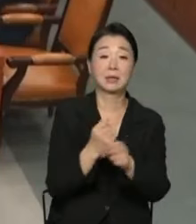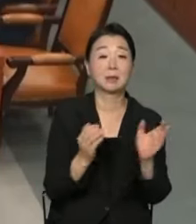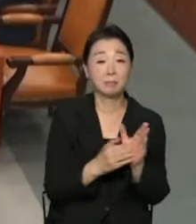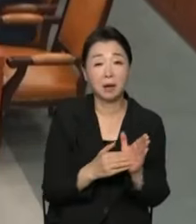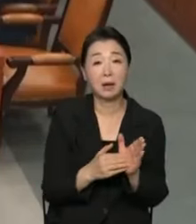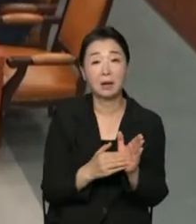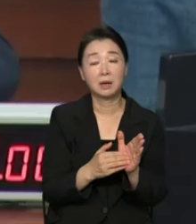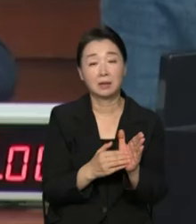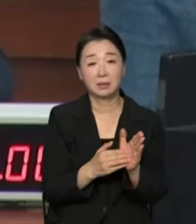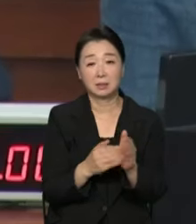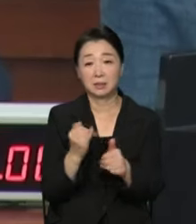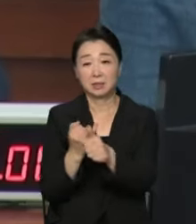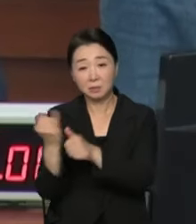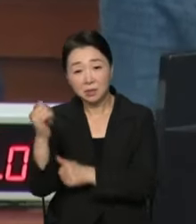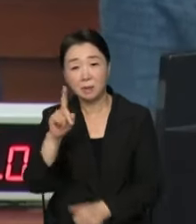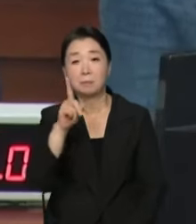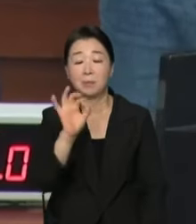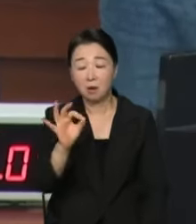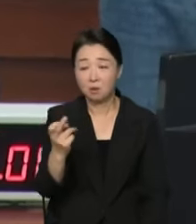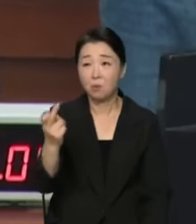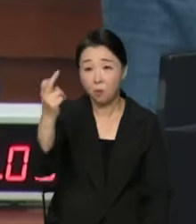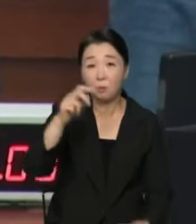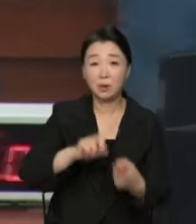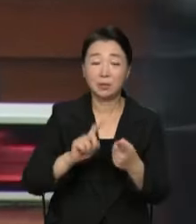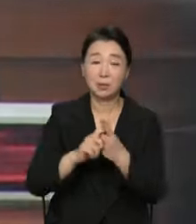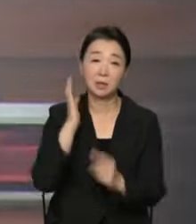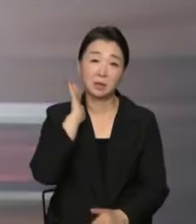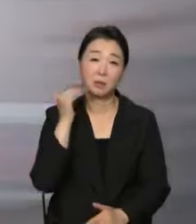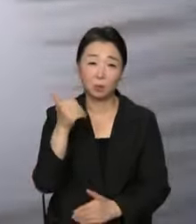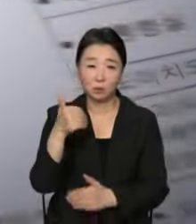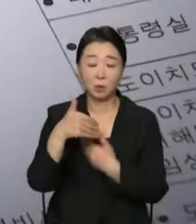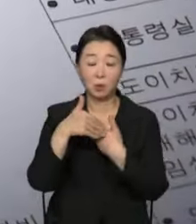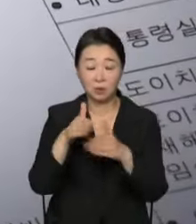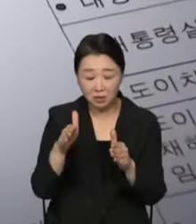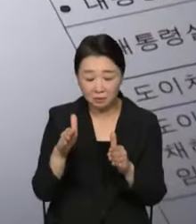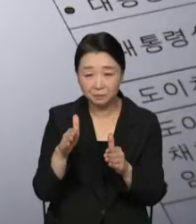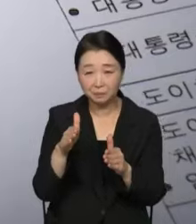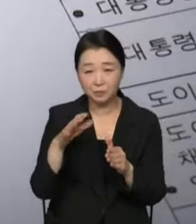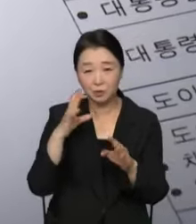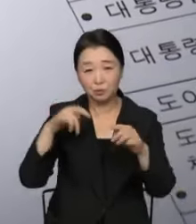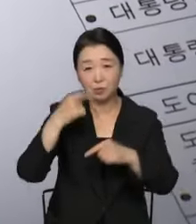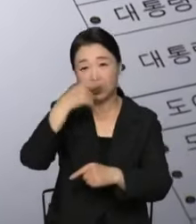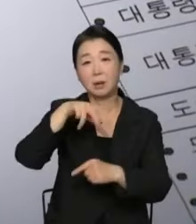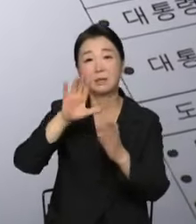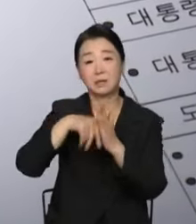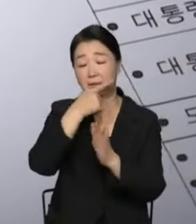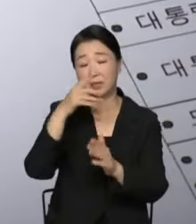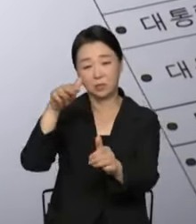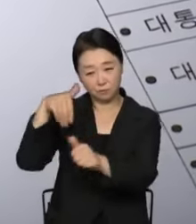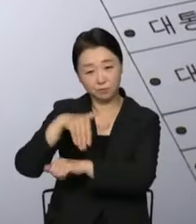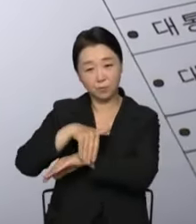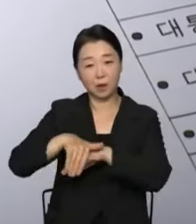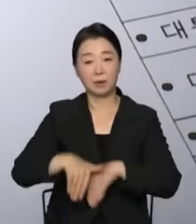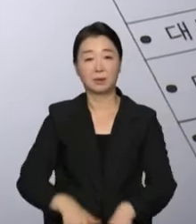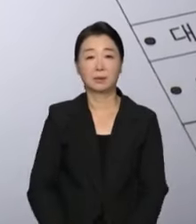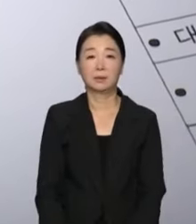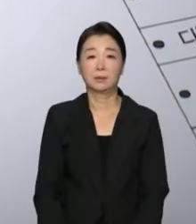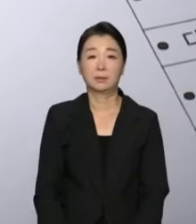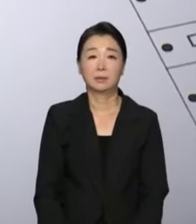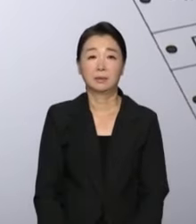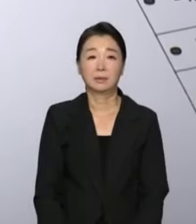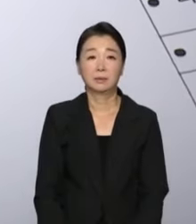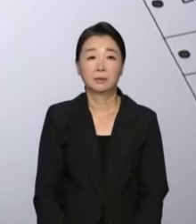여사와 명태균 씨, 김 여사 오빠를 대통령실 국정감사 증인으로 채택했습니다. JTBC